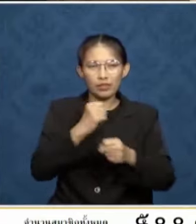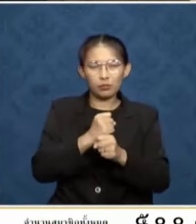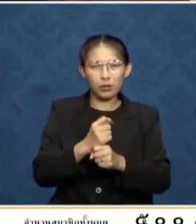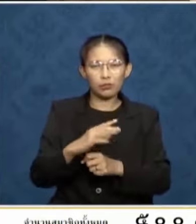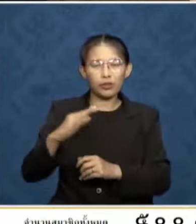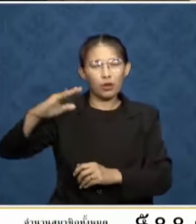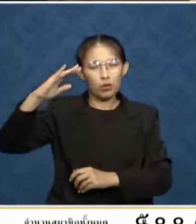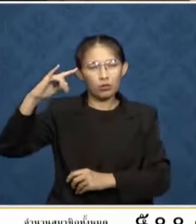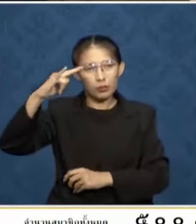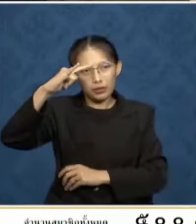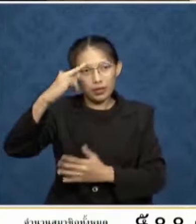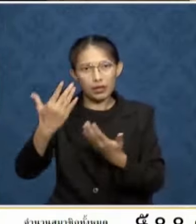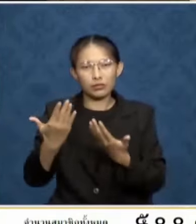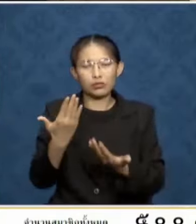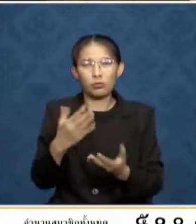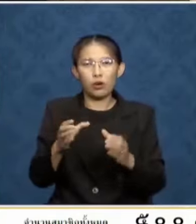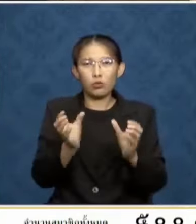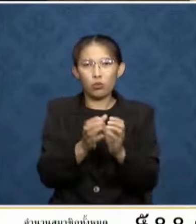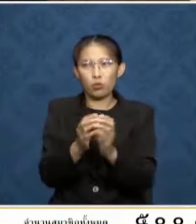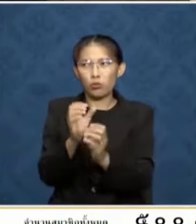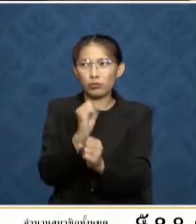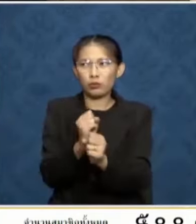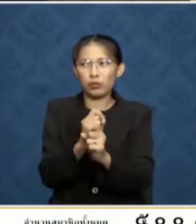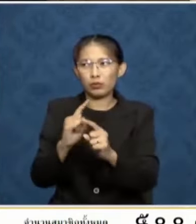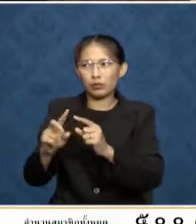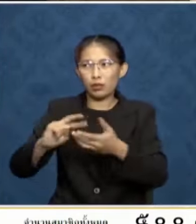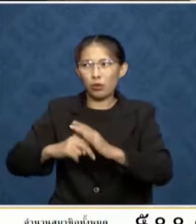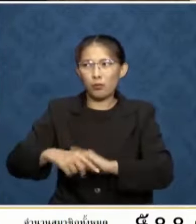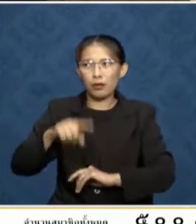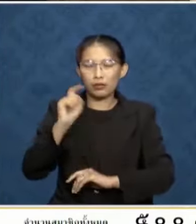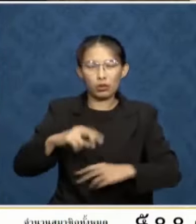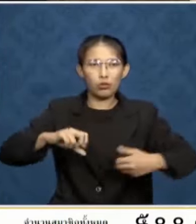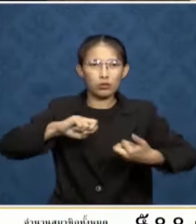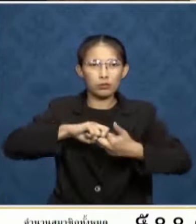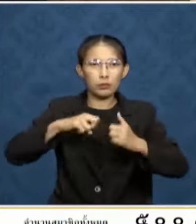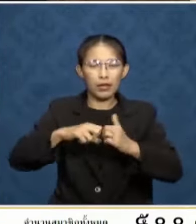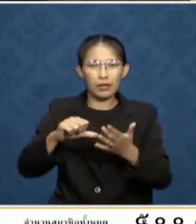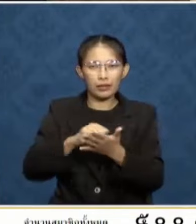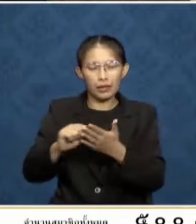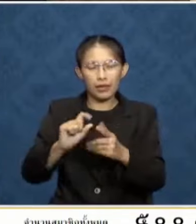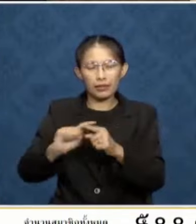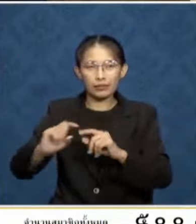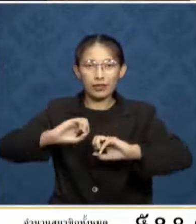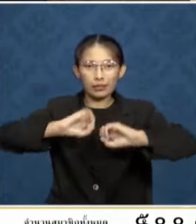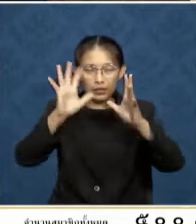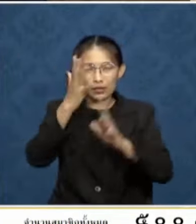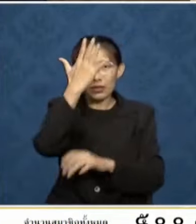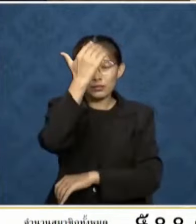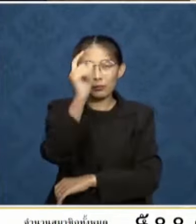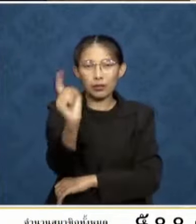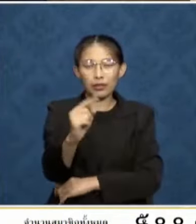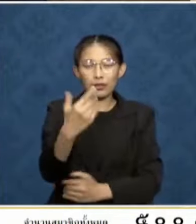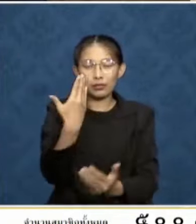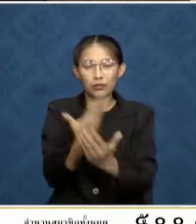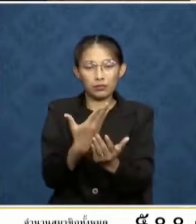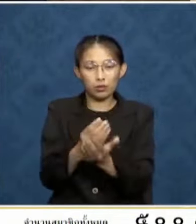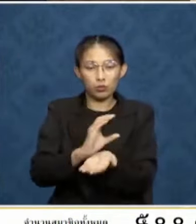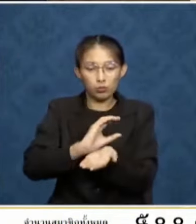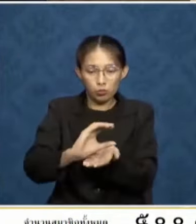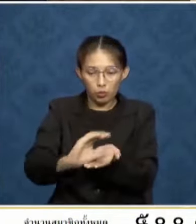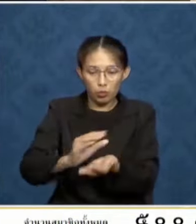nda- เพื่ใหมนใจว่าเมตรcket keinen